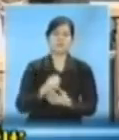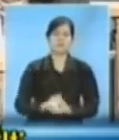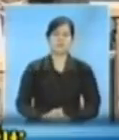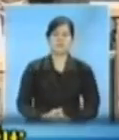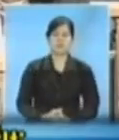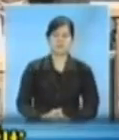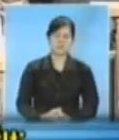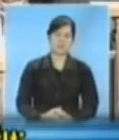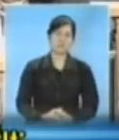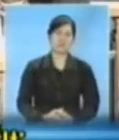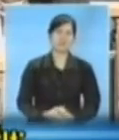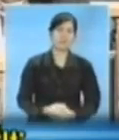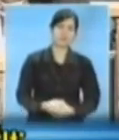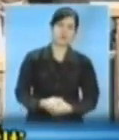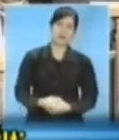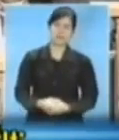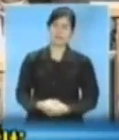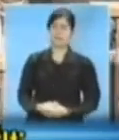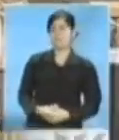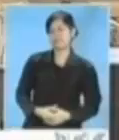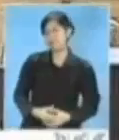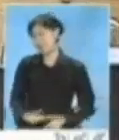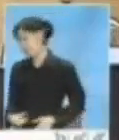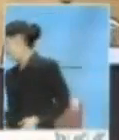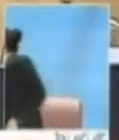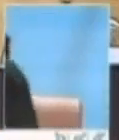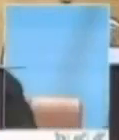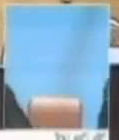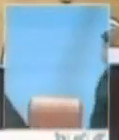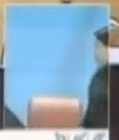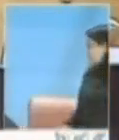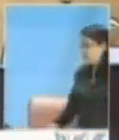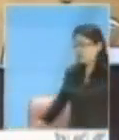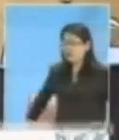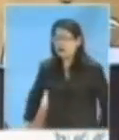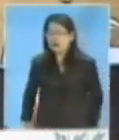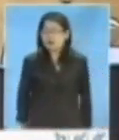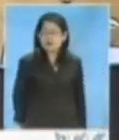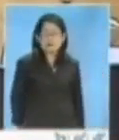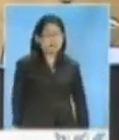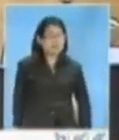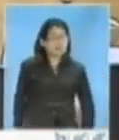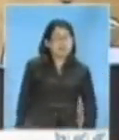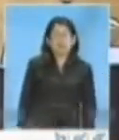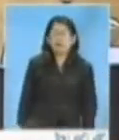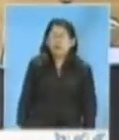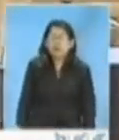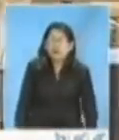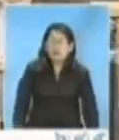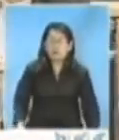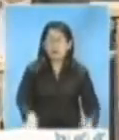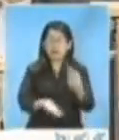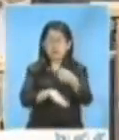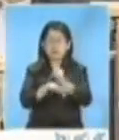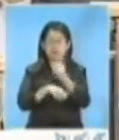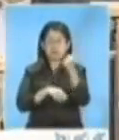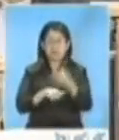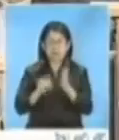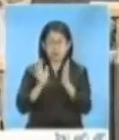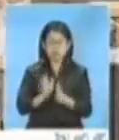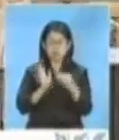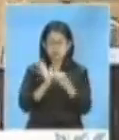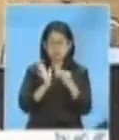ะครับ ไม่ได้นะท่าน ที ่ บ้านผมเรื่องจำนำข้าว ท่านประสิทธิ์ครับเราอยู่กรุงเทพนะครับท่านเราใ